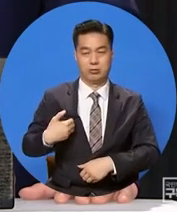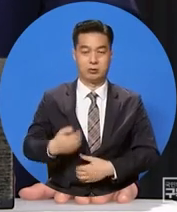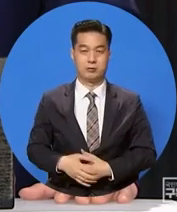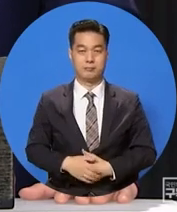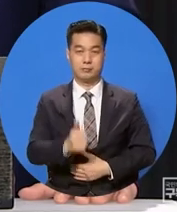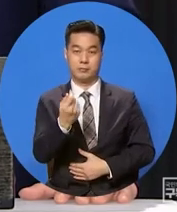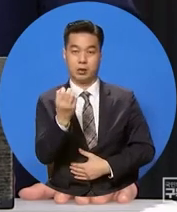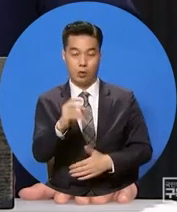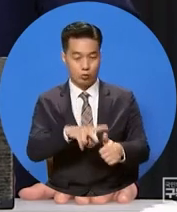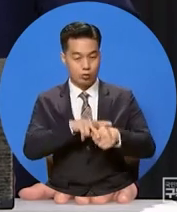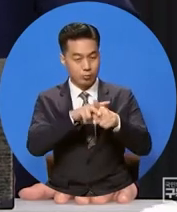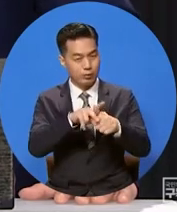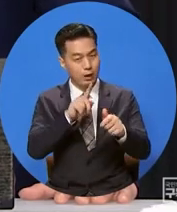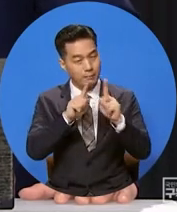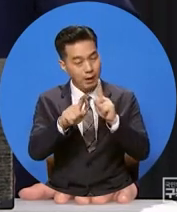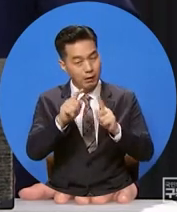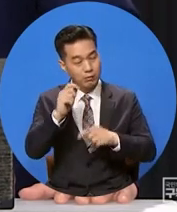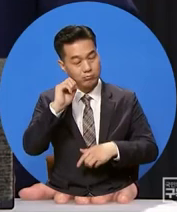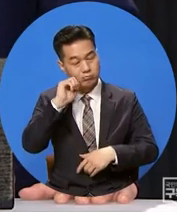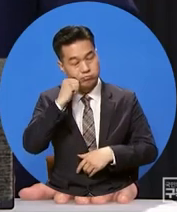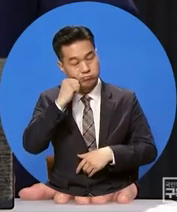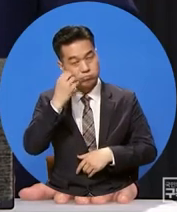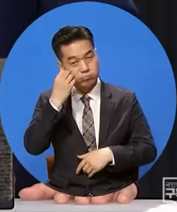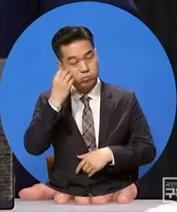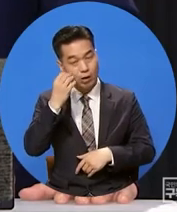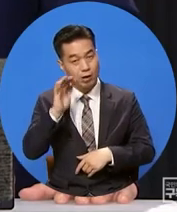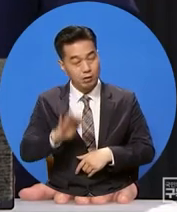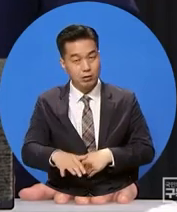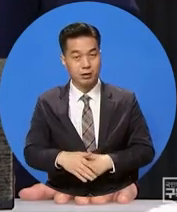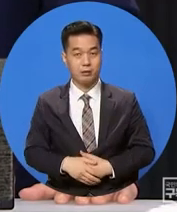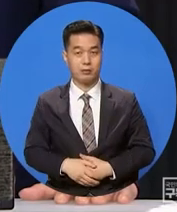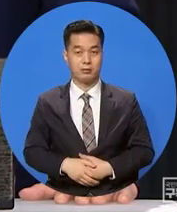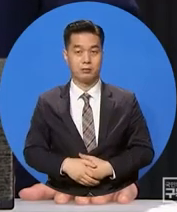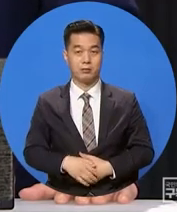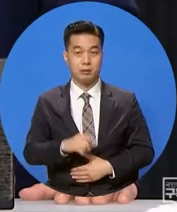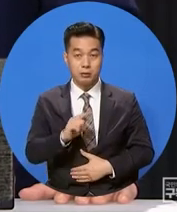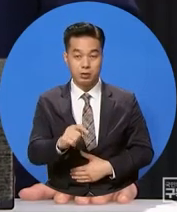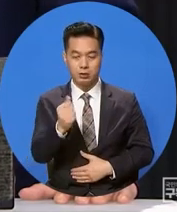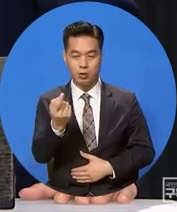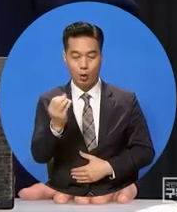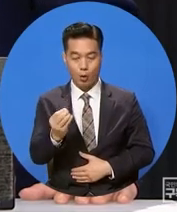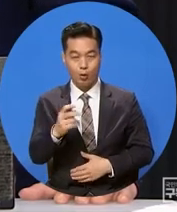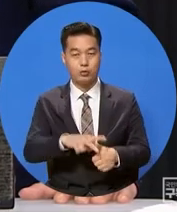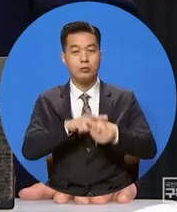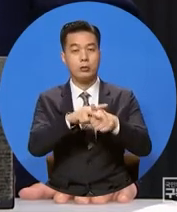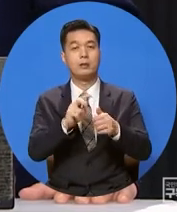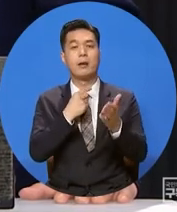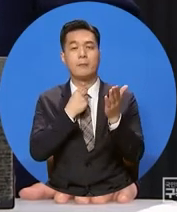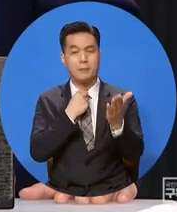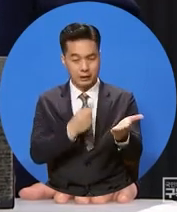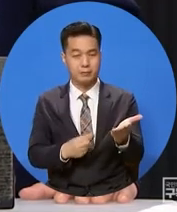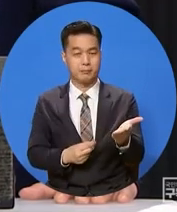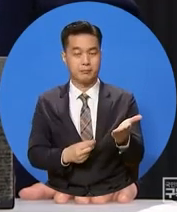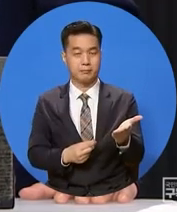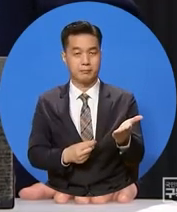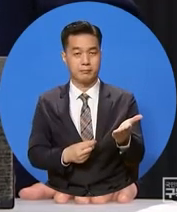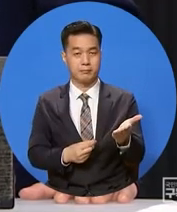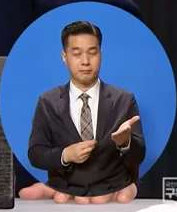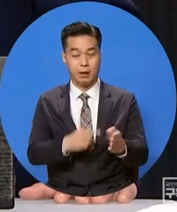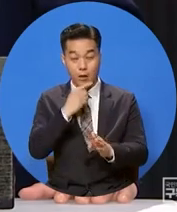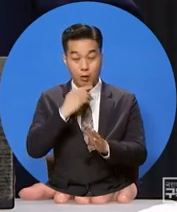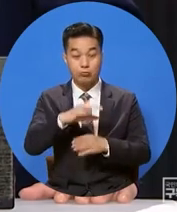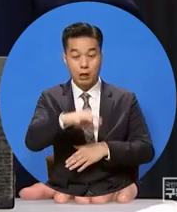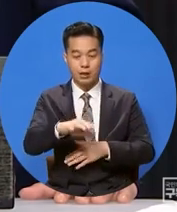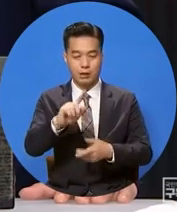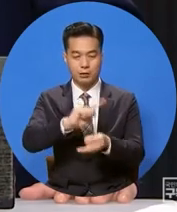저는 홍 후보님 말씀이 좀 이해가 안 되는 게 네. 그거는 홍 후보님의 바람이지 북한이 뭐